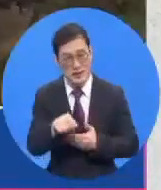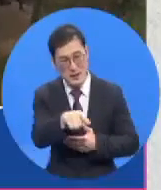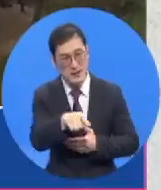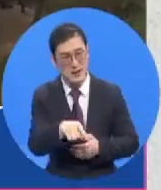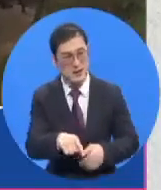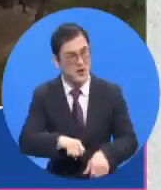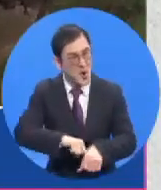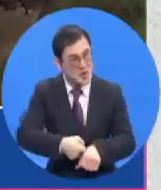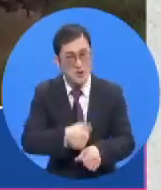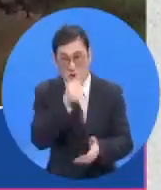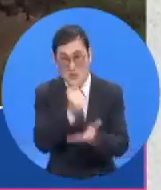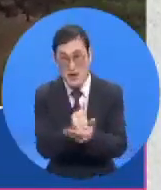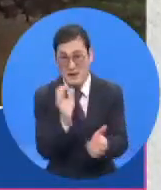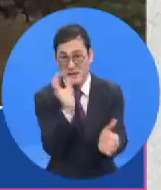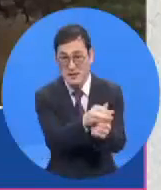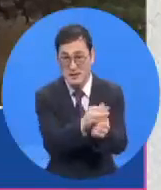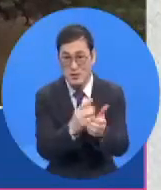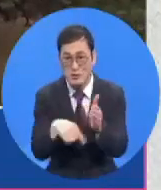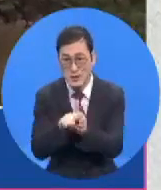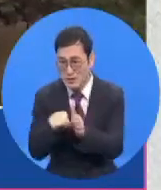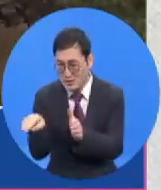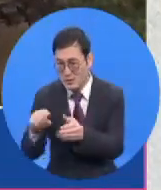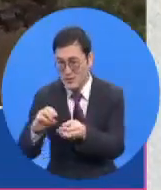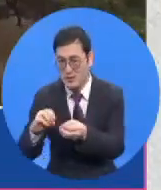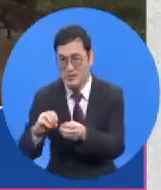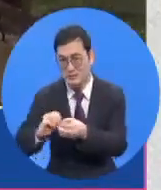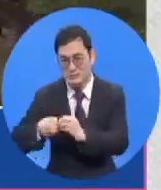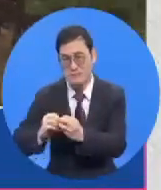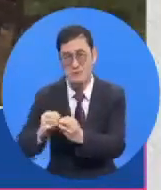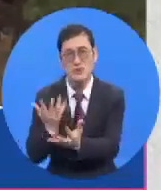확인이 필요하다고 보여지고요. 두 번째는 좀 더 크게 나가면